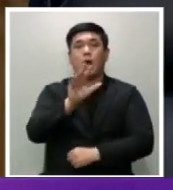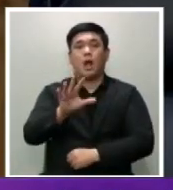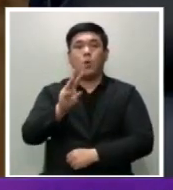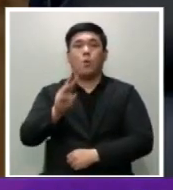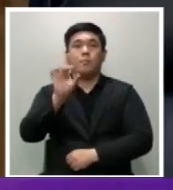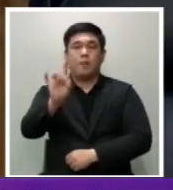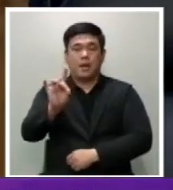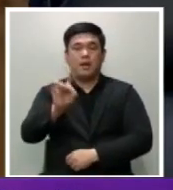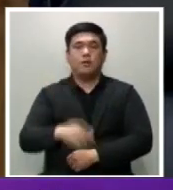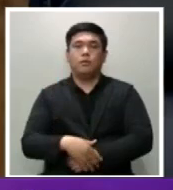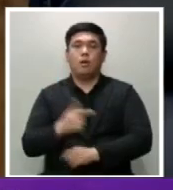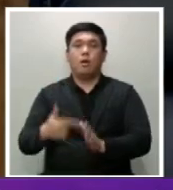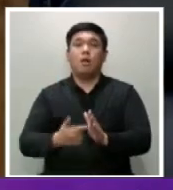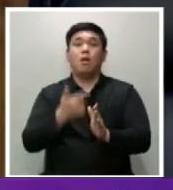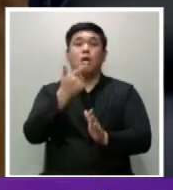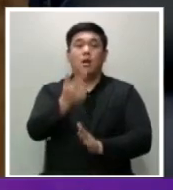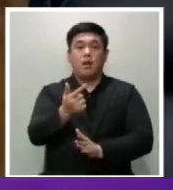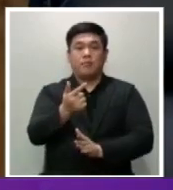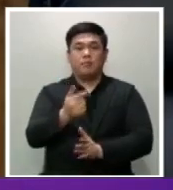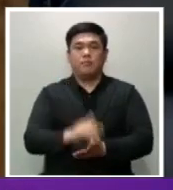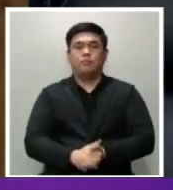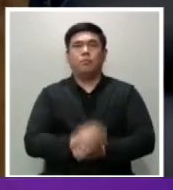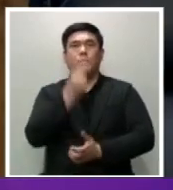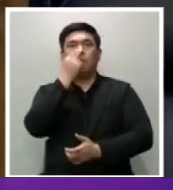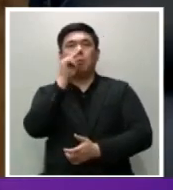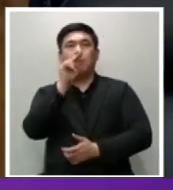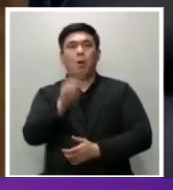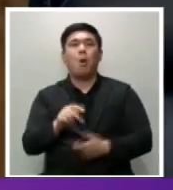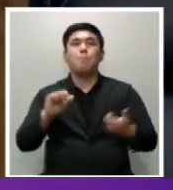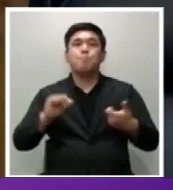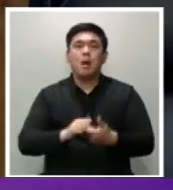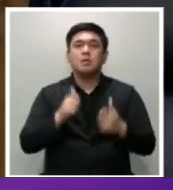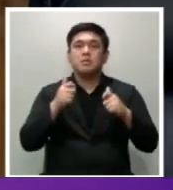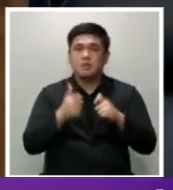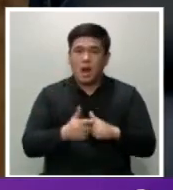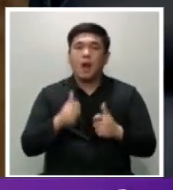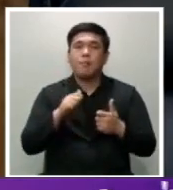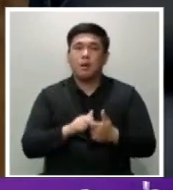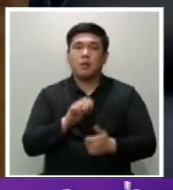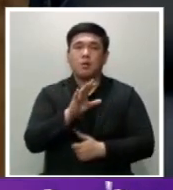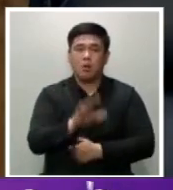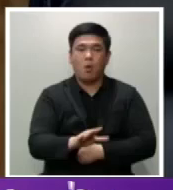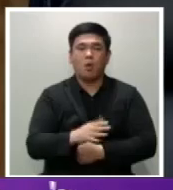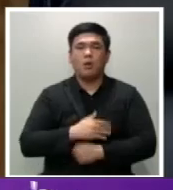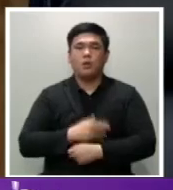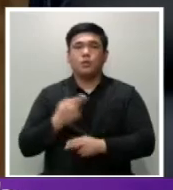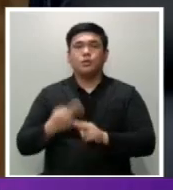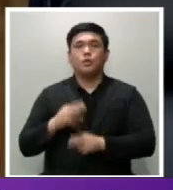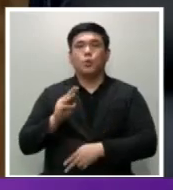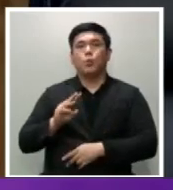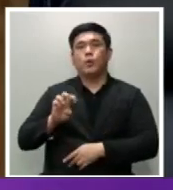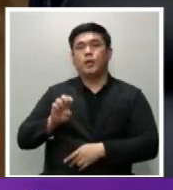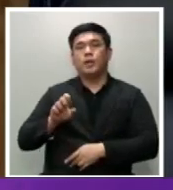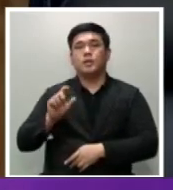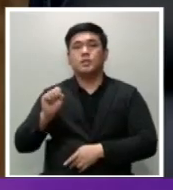2558และนั่นคือต้นตอแห่งสิ่งที่ท่านมองว่าเป็นปัญหาปัญหาคือนายวิษณุเป็นใครมาจาก